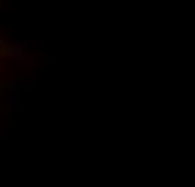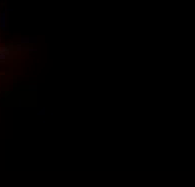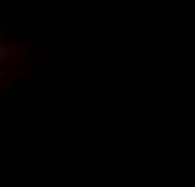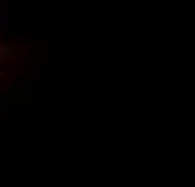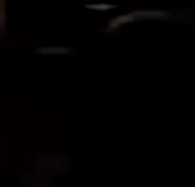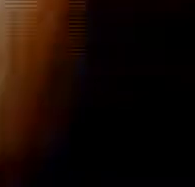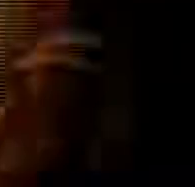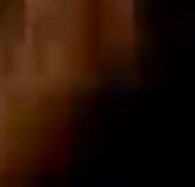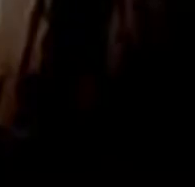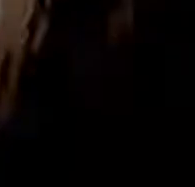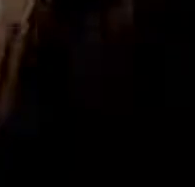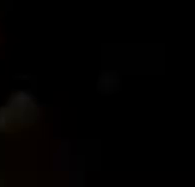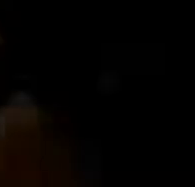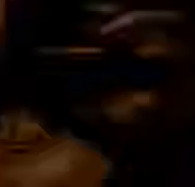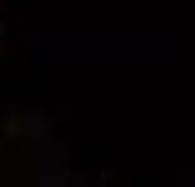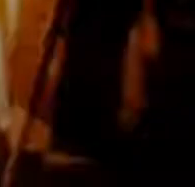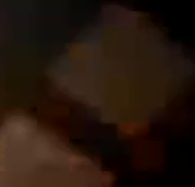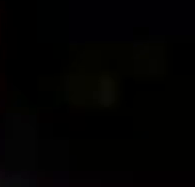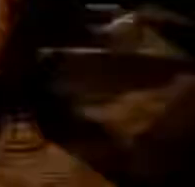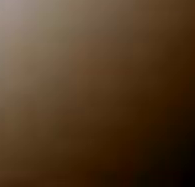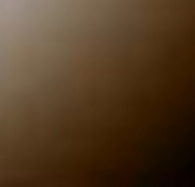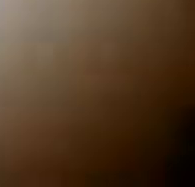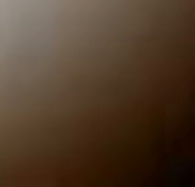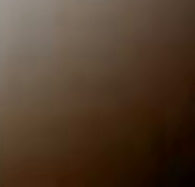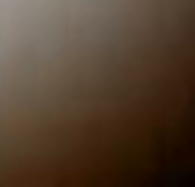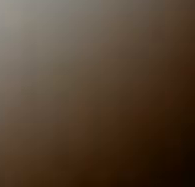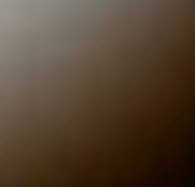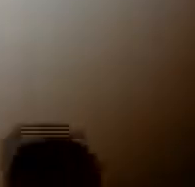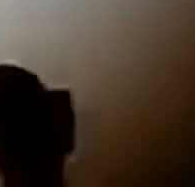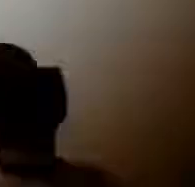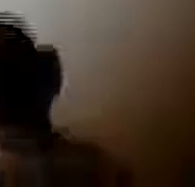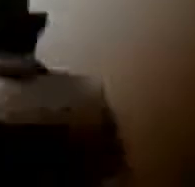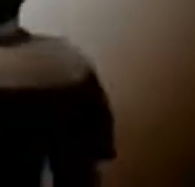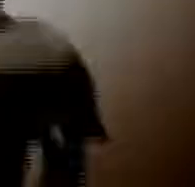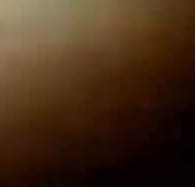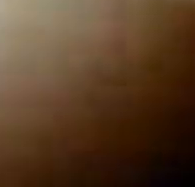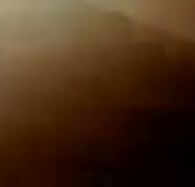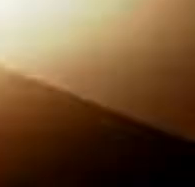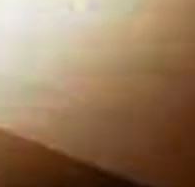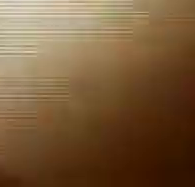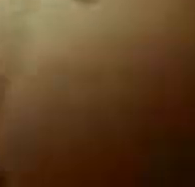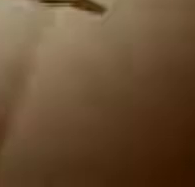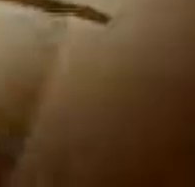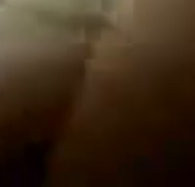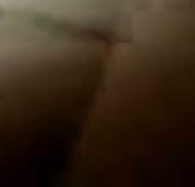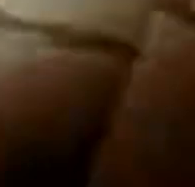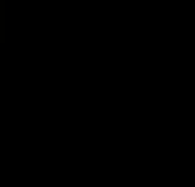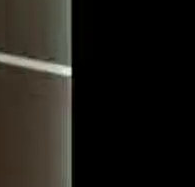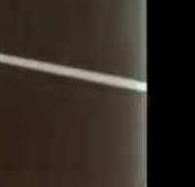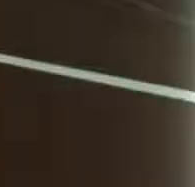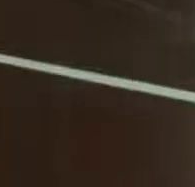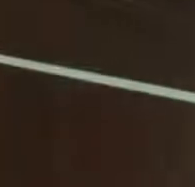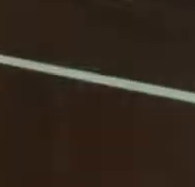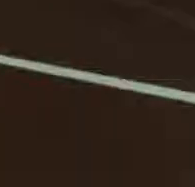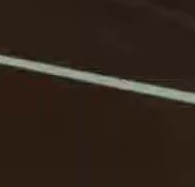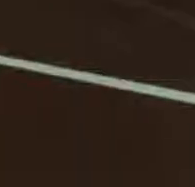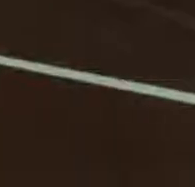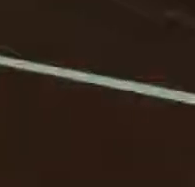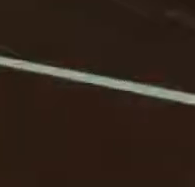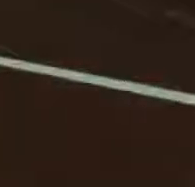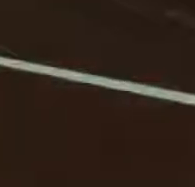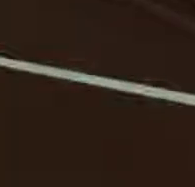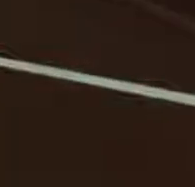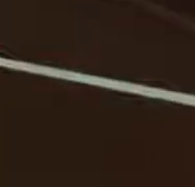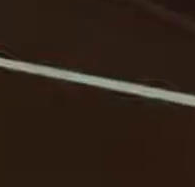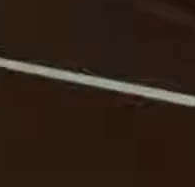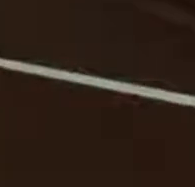walipokea ahadi tunawaona. Wana wa Israeli pamoja na kuingia nchi ya ahadi hapa duniani, bado